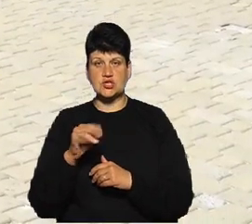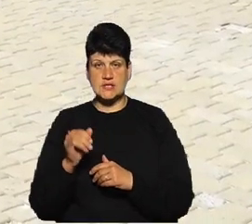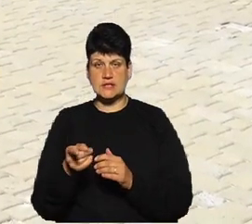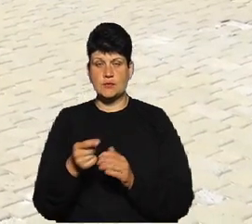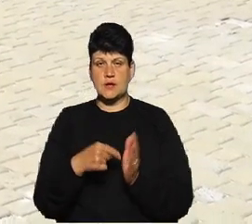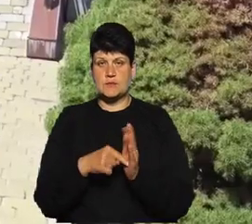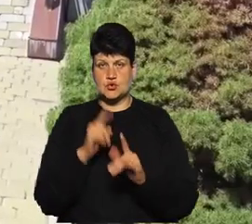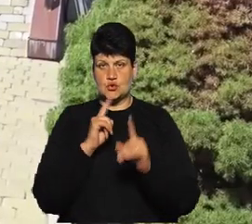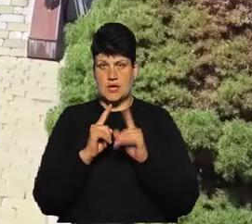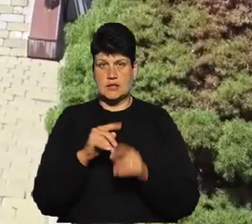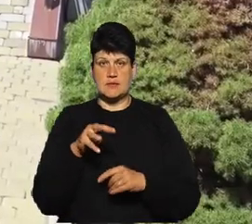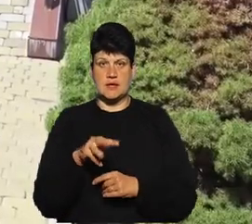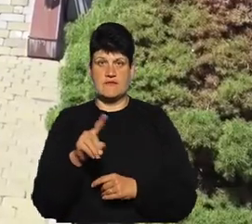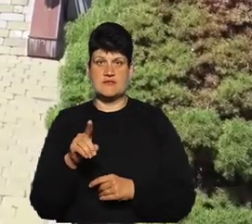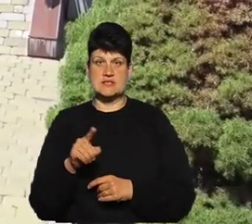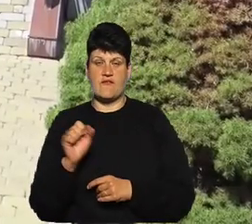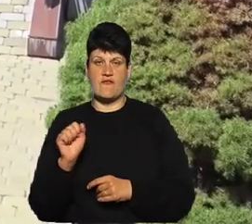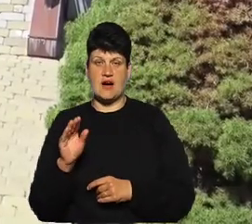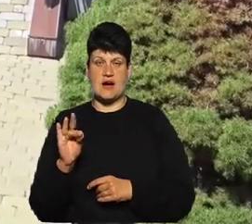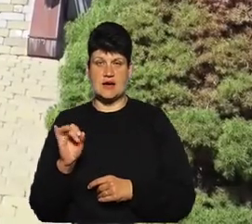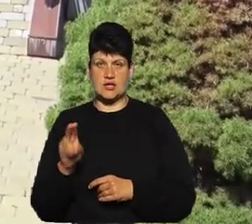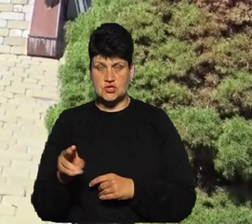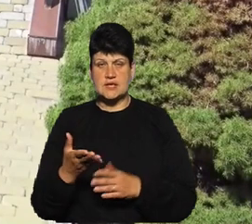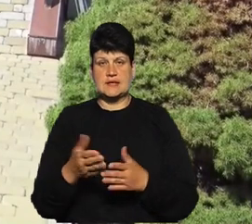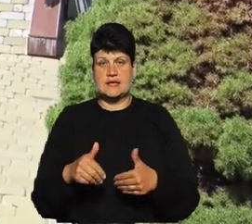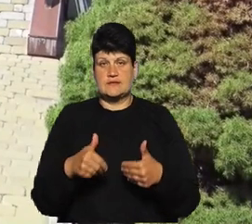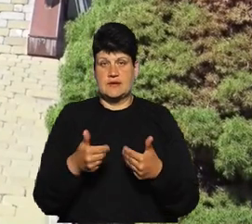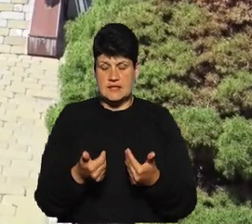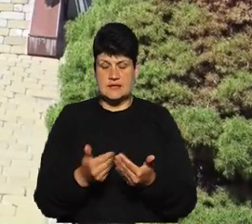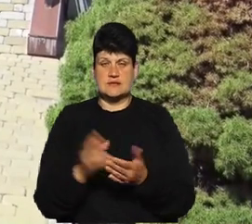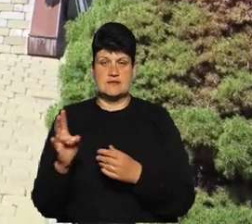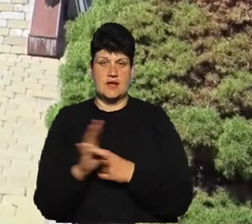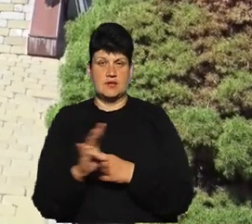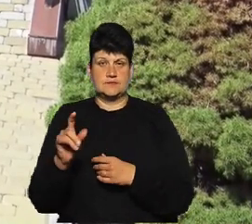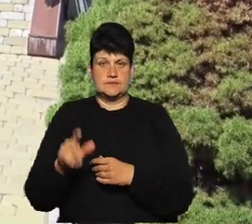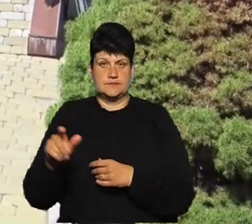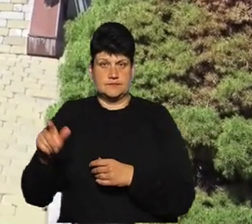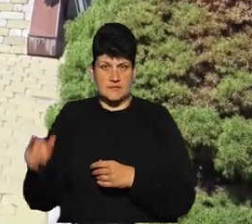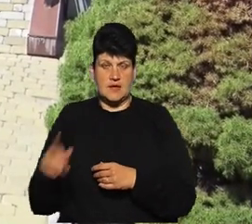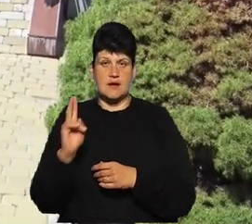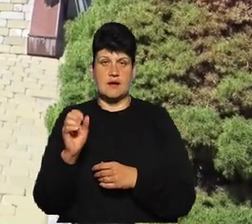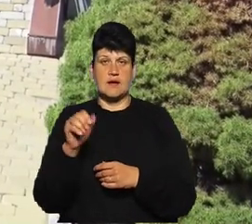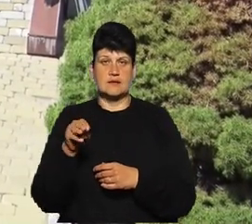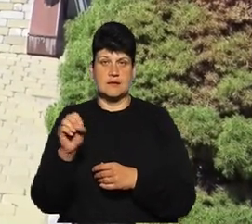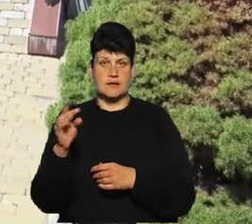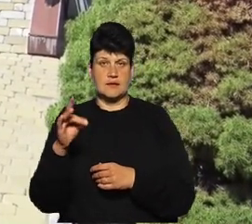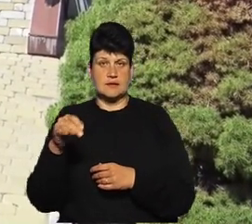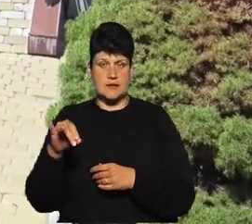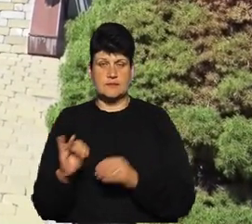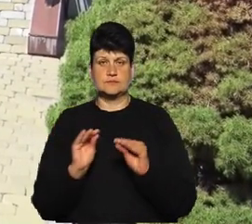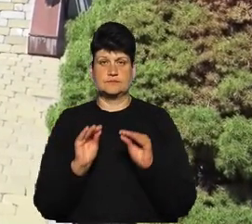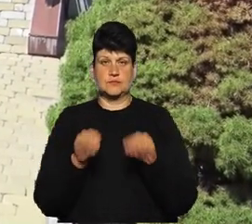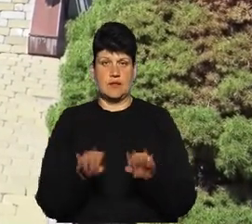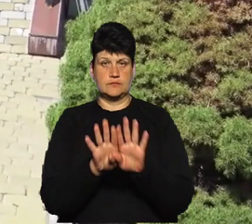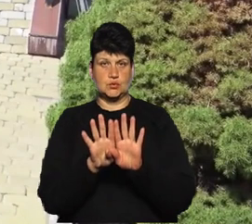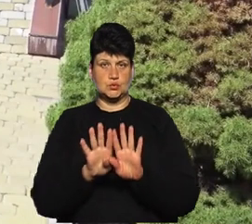Мар'яна Зварич. На звернення і оця настоятеля, і священнослужителів архікатедрального собору було облаштований турнікет,